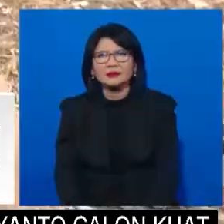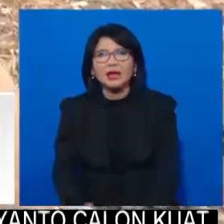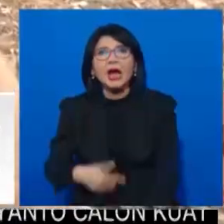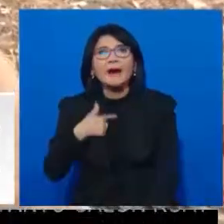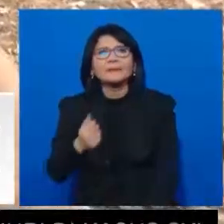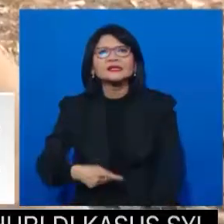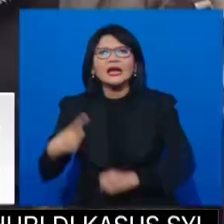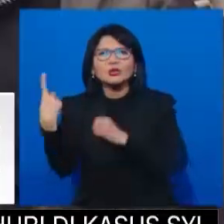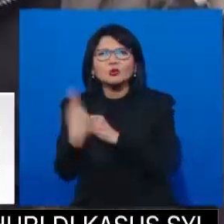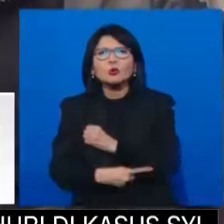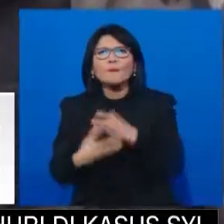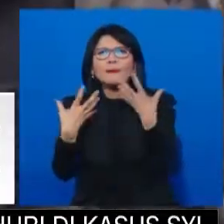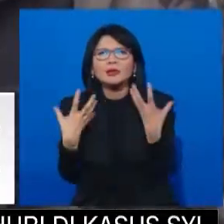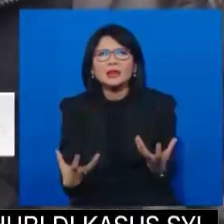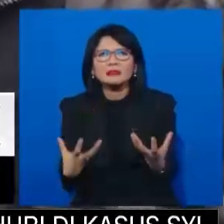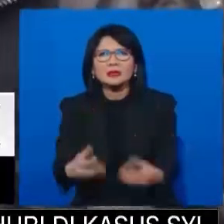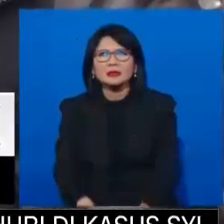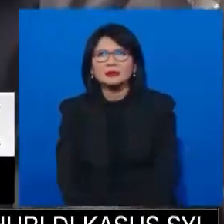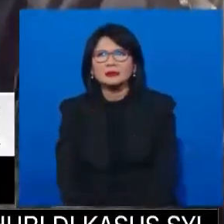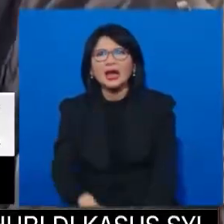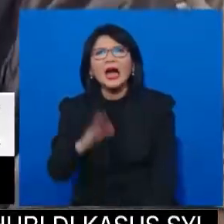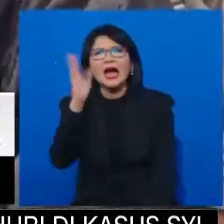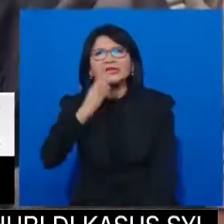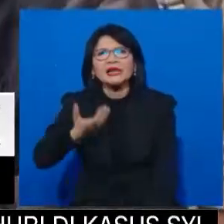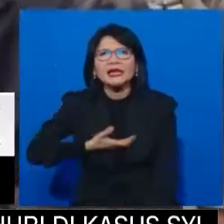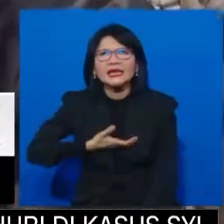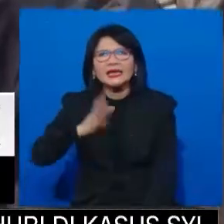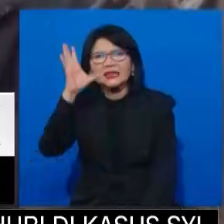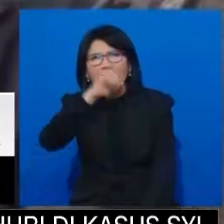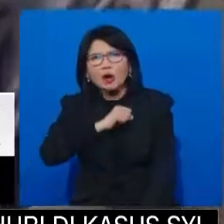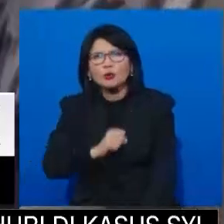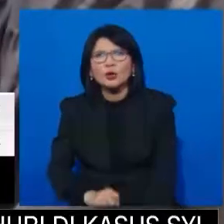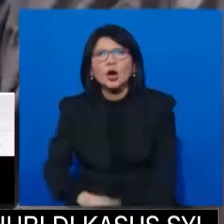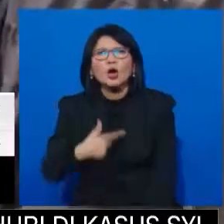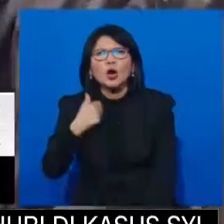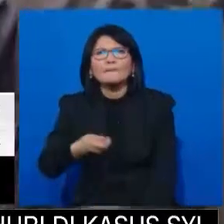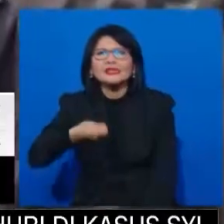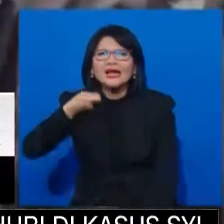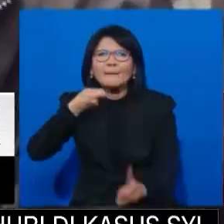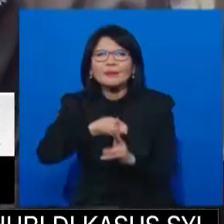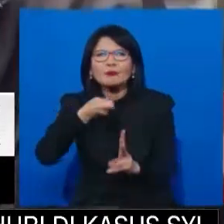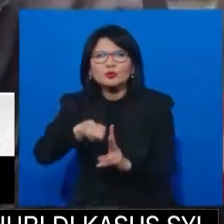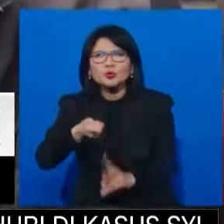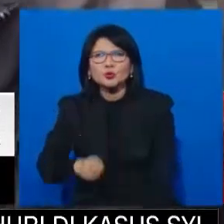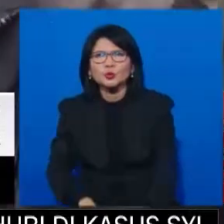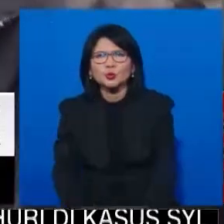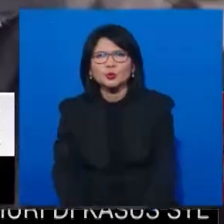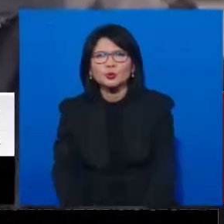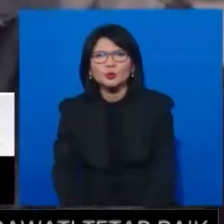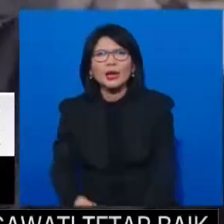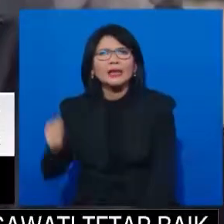dihukum seberat-berat. Alasannya pengen tahu kenapa dia bisa membunuh siapa, Wanung